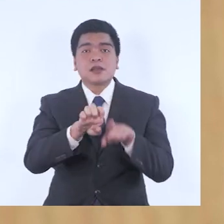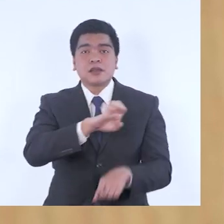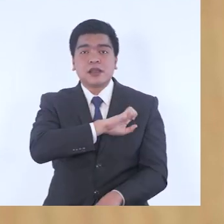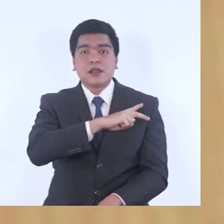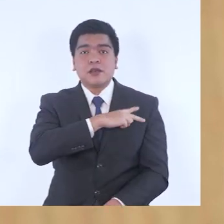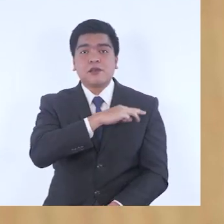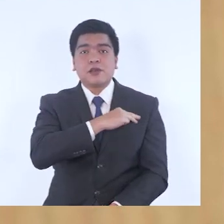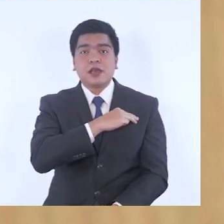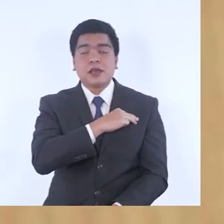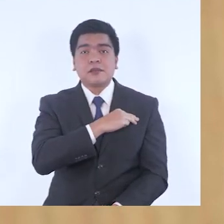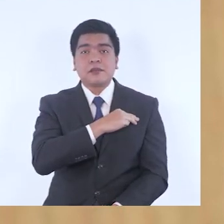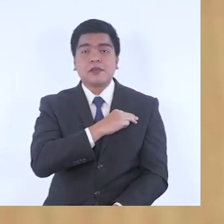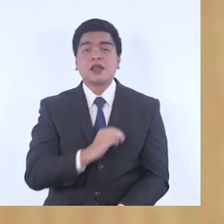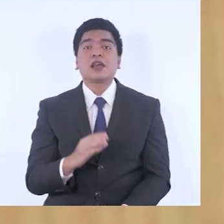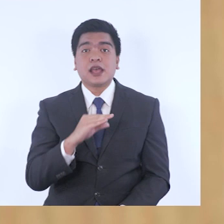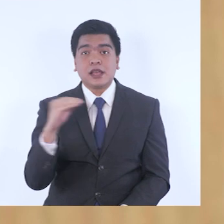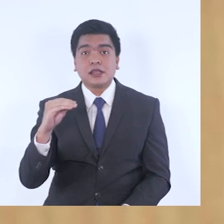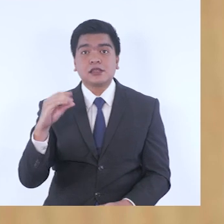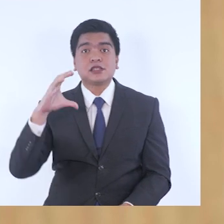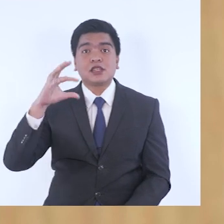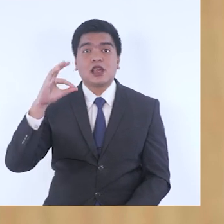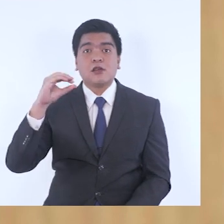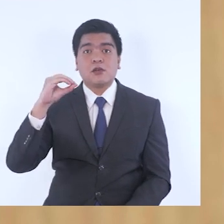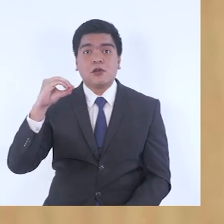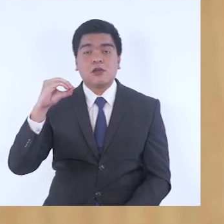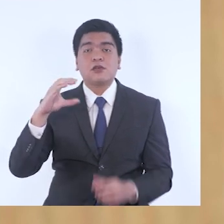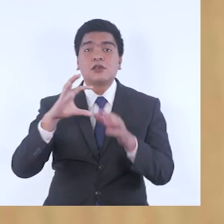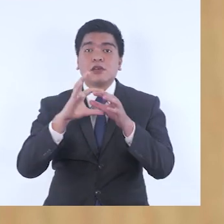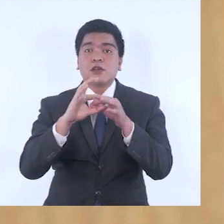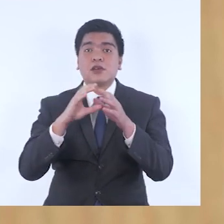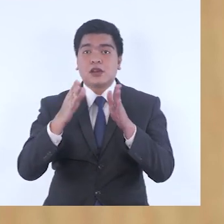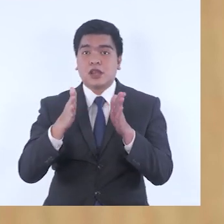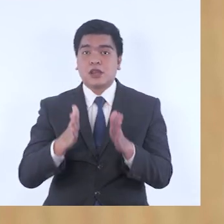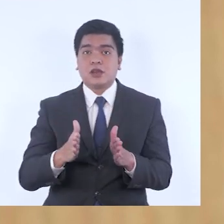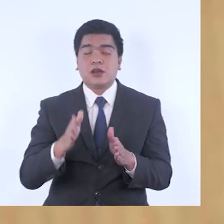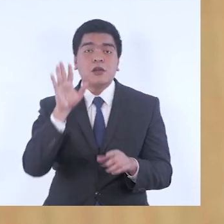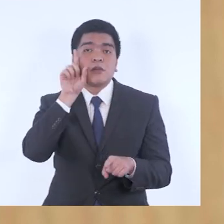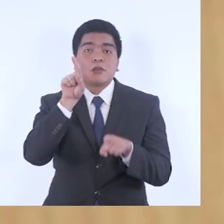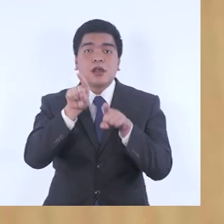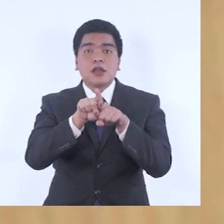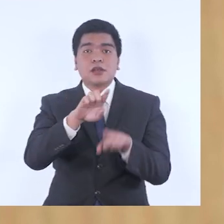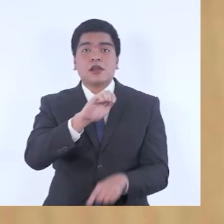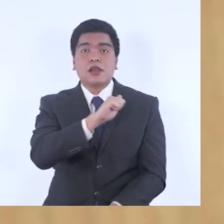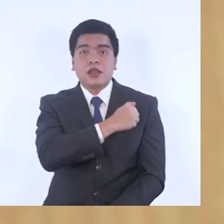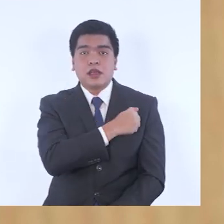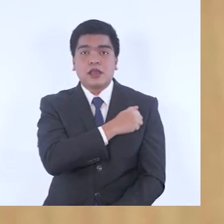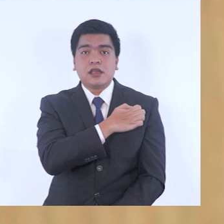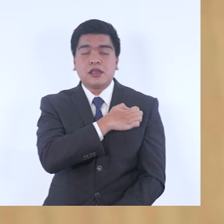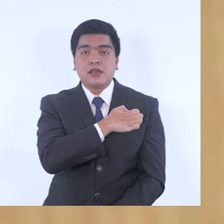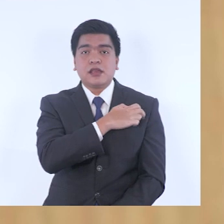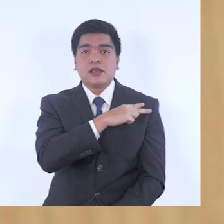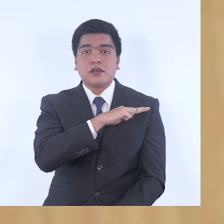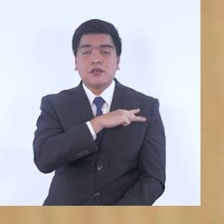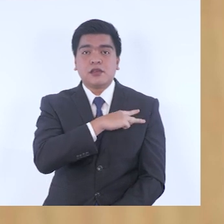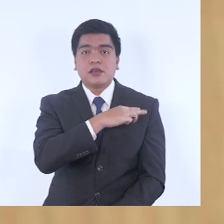Manalo, at sa ating tagapag-ugnay ng mga kapisan ng pansambahayan, ang kapatid na Angelo Eranio V.